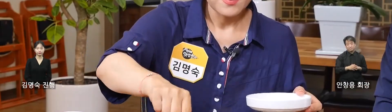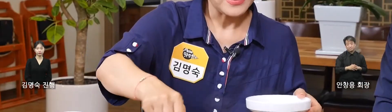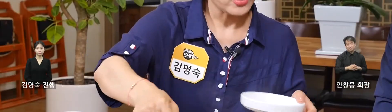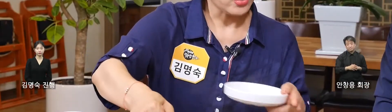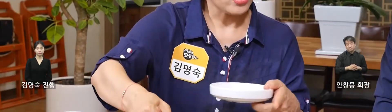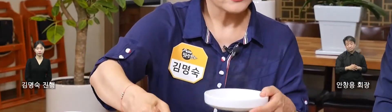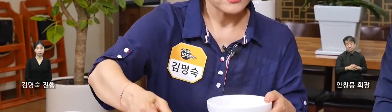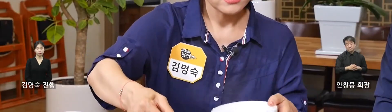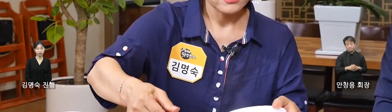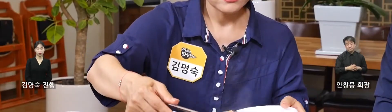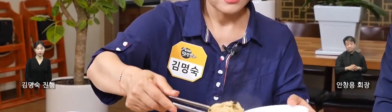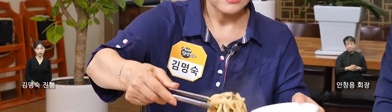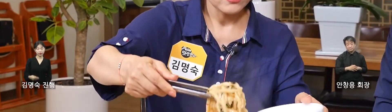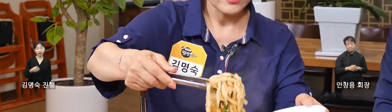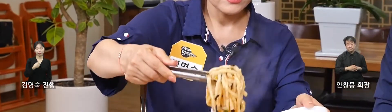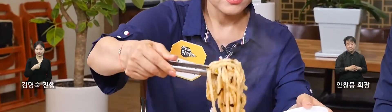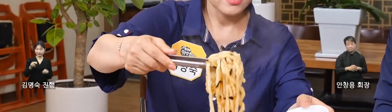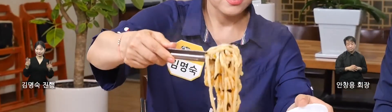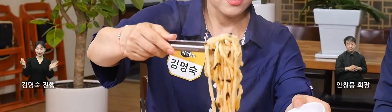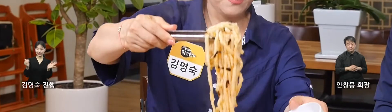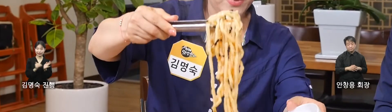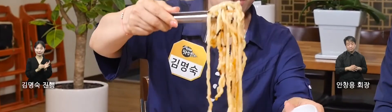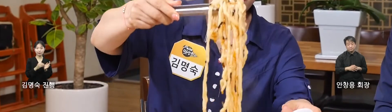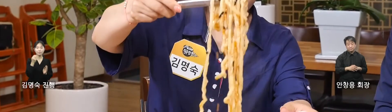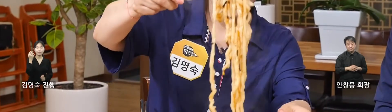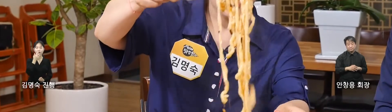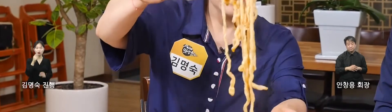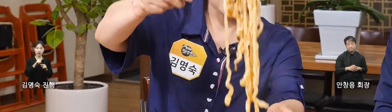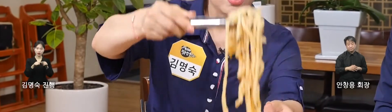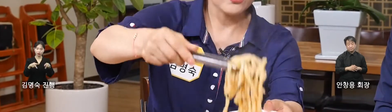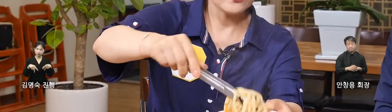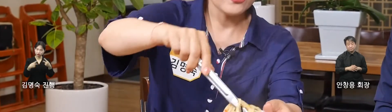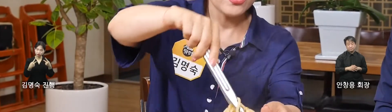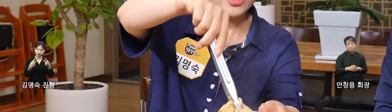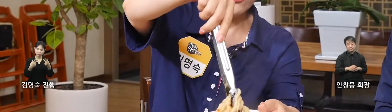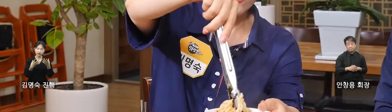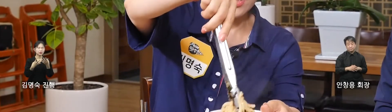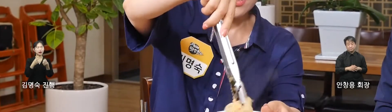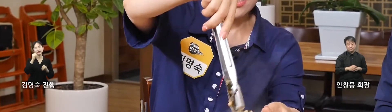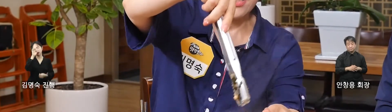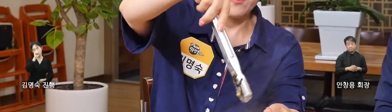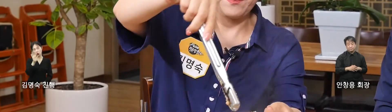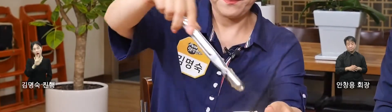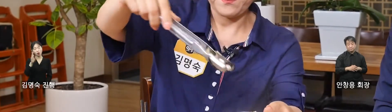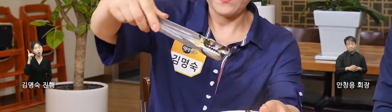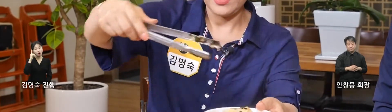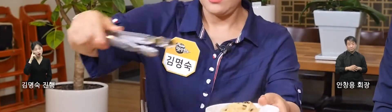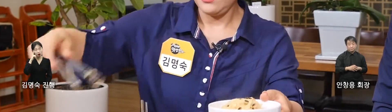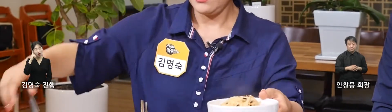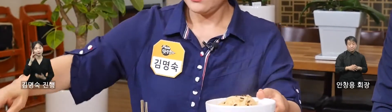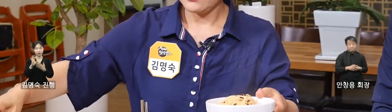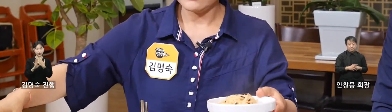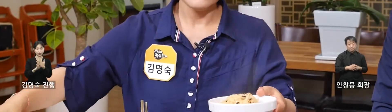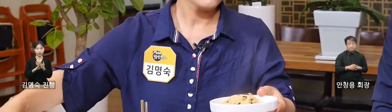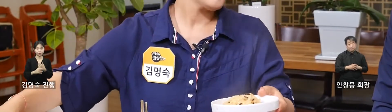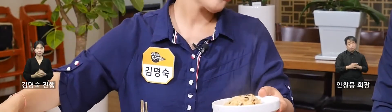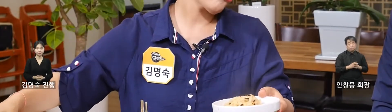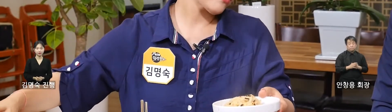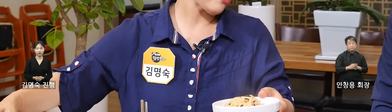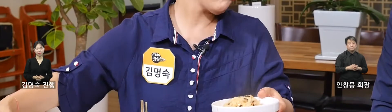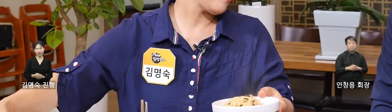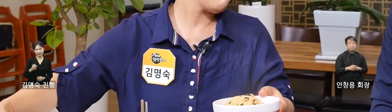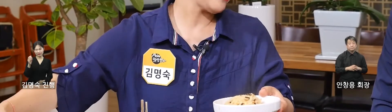제가 봤던 얼큰 칼국수를 제가 별로 좋아하지 않았던 이유 중에 하나가